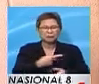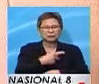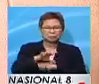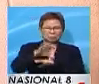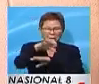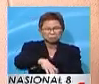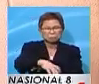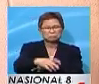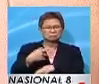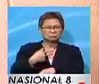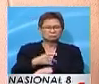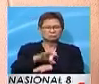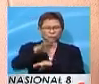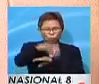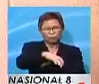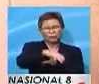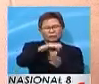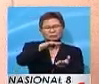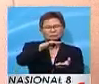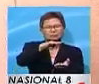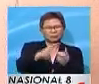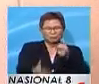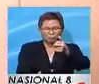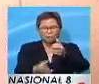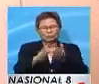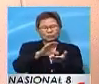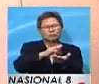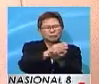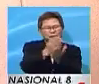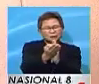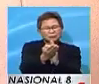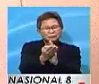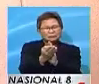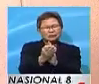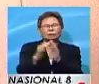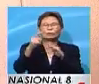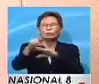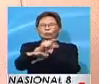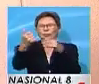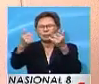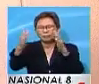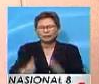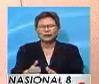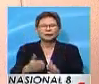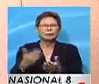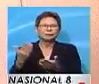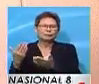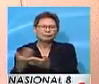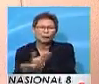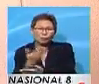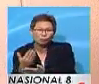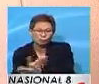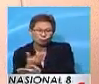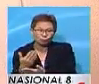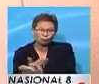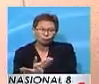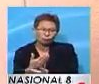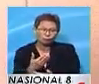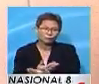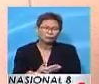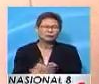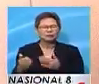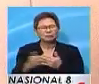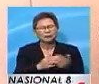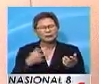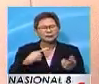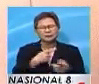terpaksa mengurangkan bajet gunalah pemain-pemain pelapis tapi kena Terangkan kepada penyokong bahawa kita ataupun